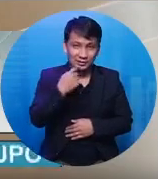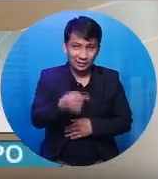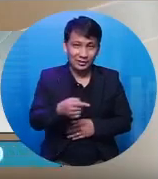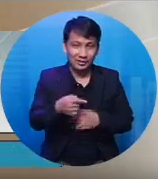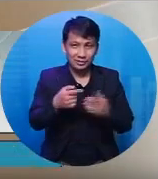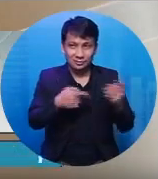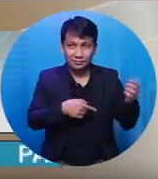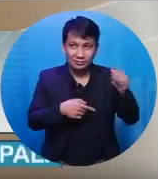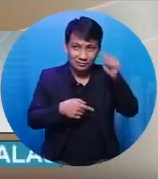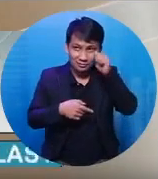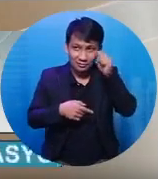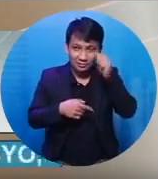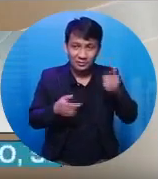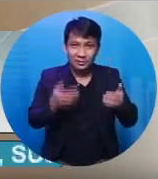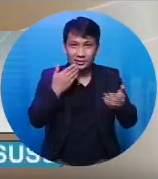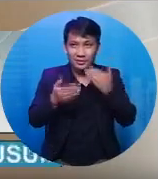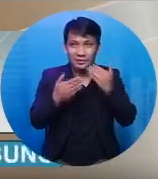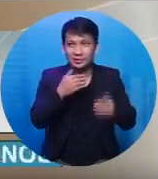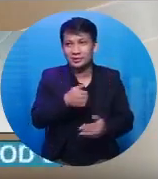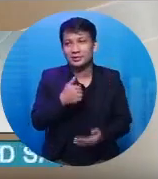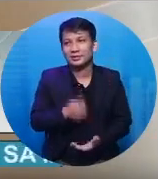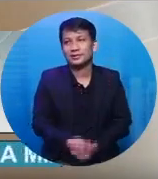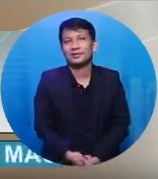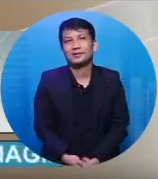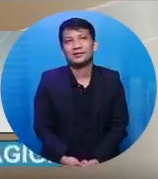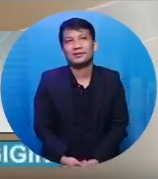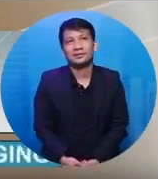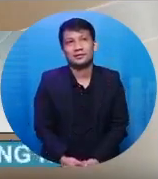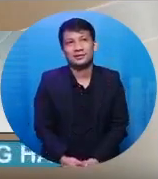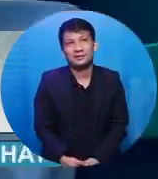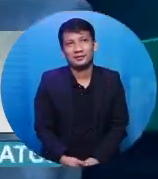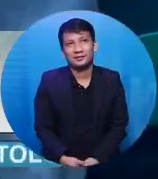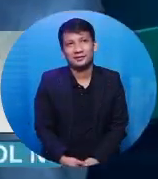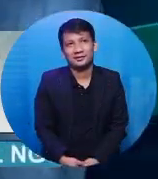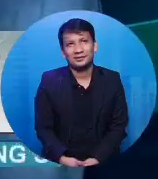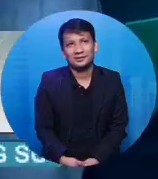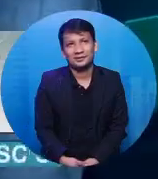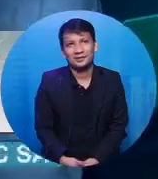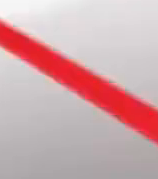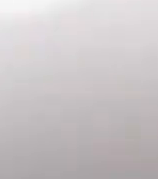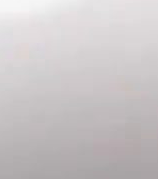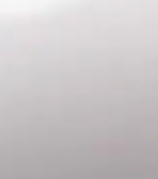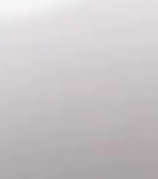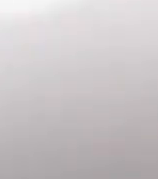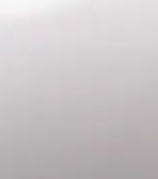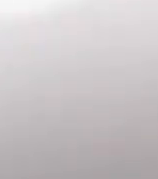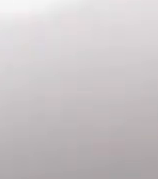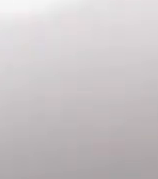Yes, sir. Thank you, ha? Pagbutihin mo. Thank you. Sige, salamat din, sir. Salamat po. Apo, okay.